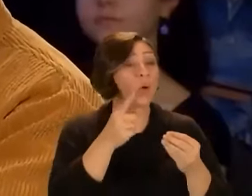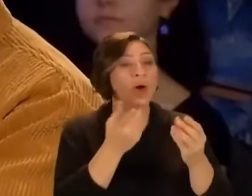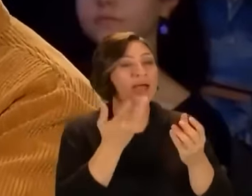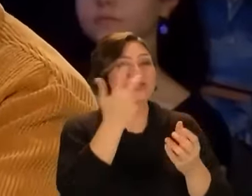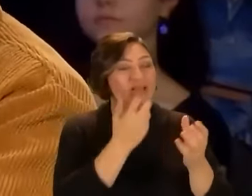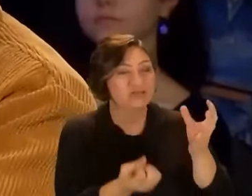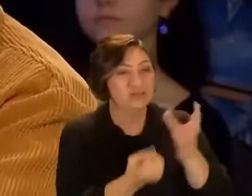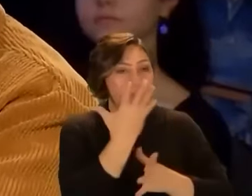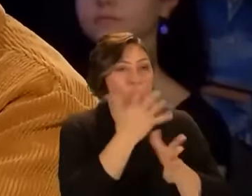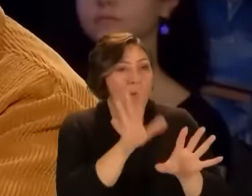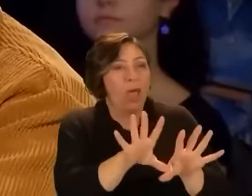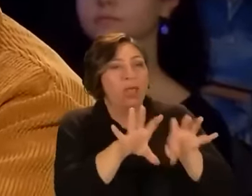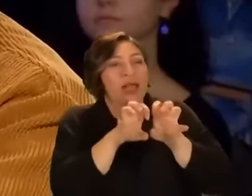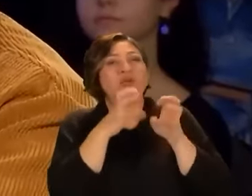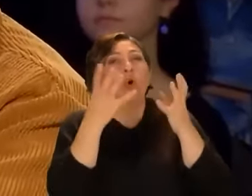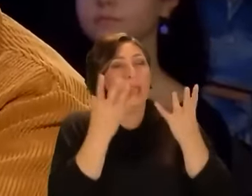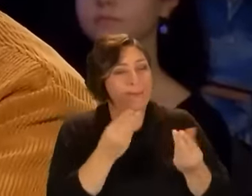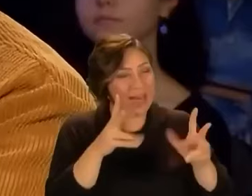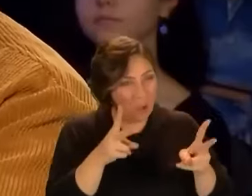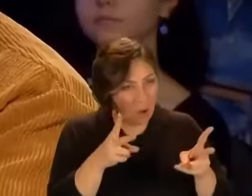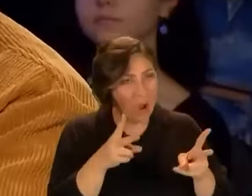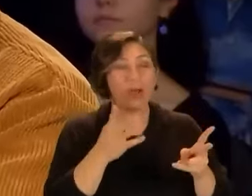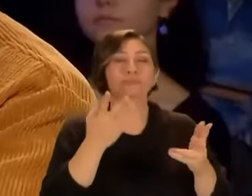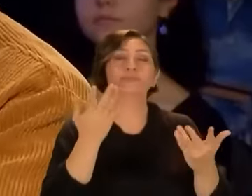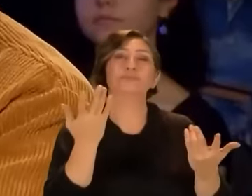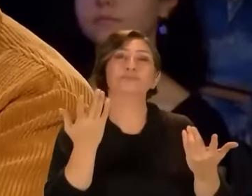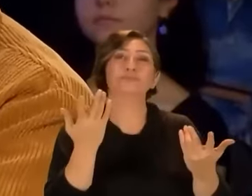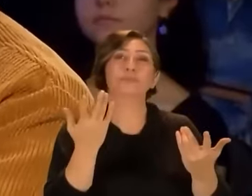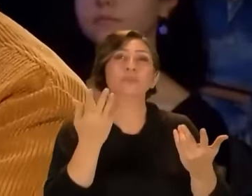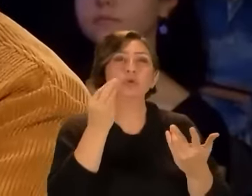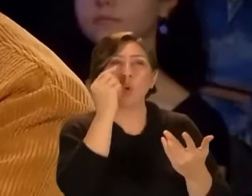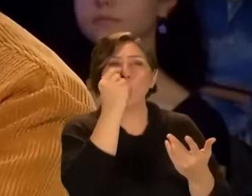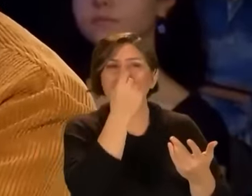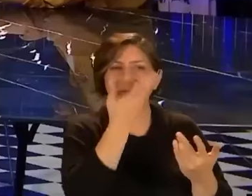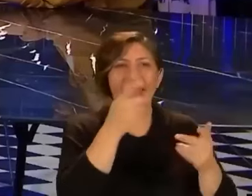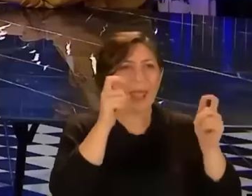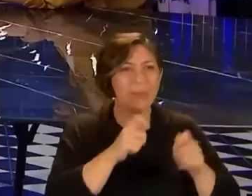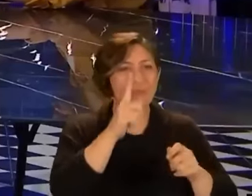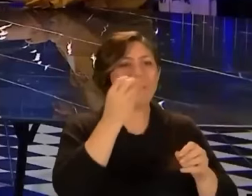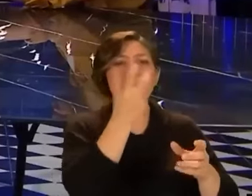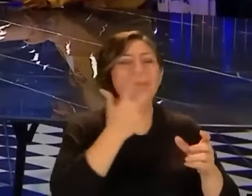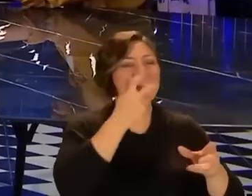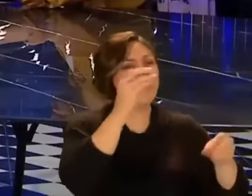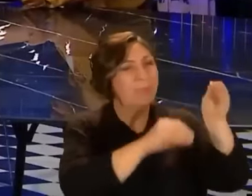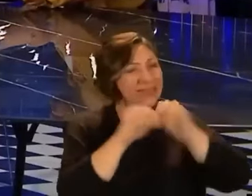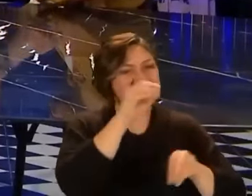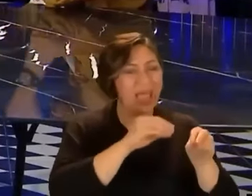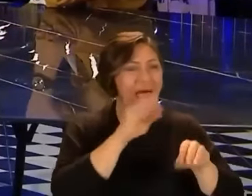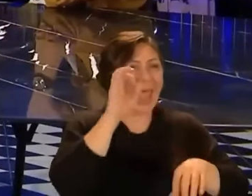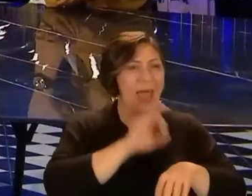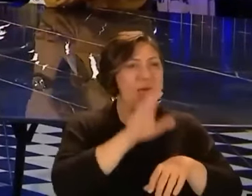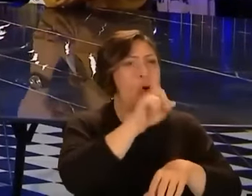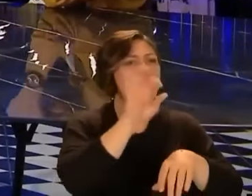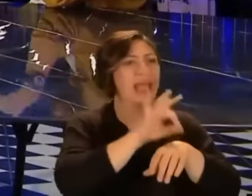ürün de çok etkileyici olabiliyor o oranda. Yani işte çok kolaylıkla yapılan bir beste, işte hemen